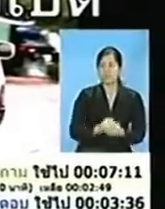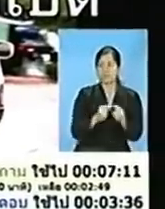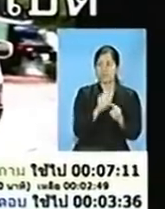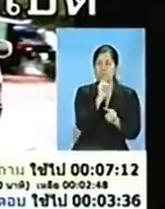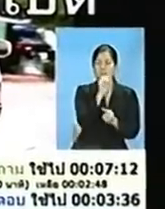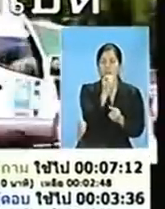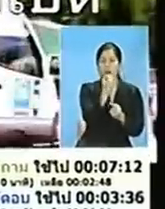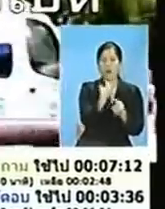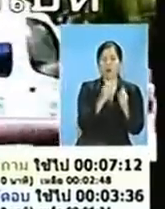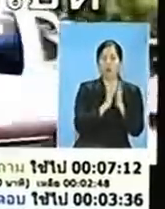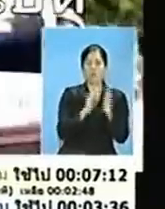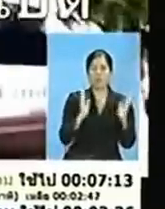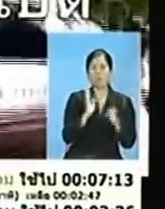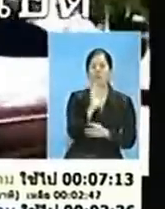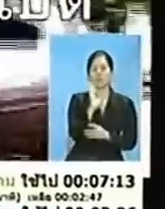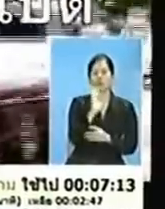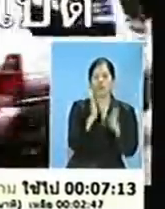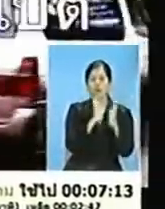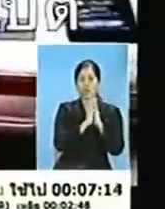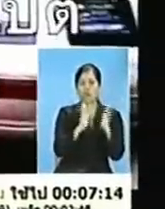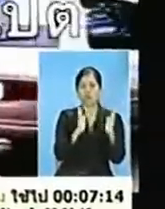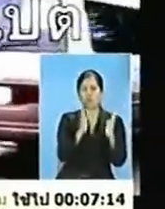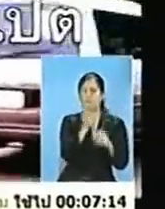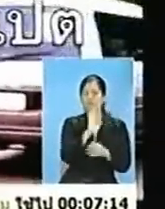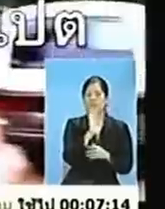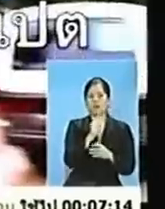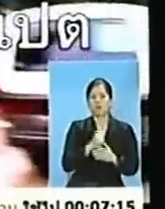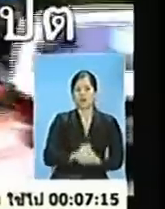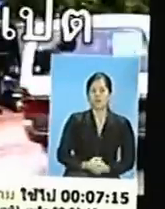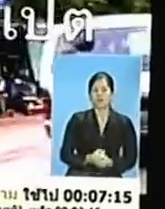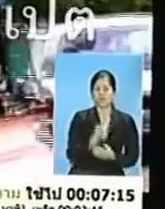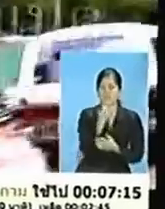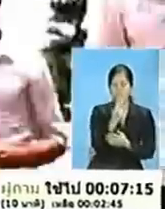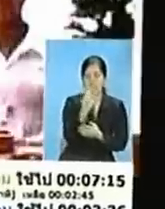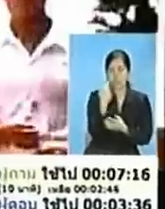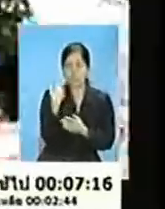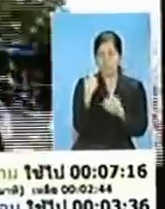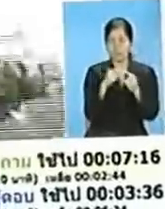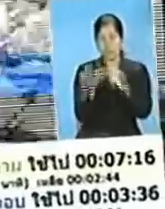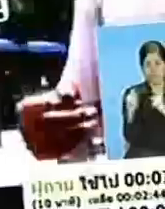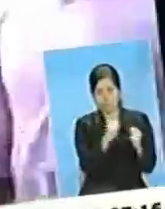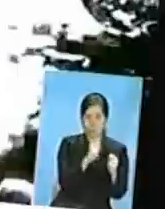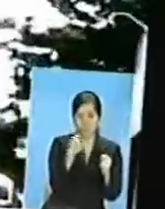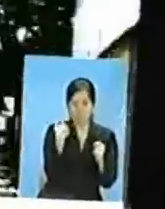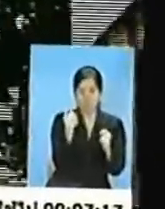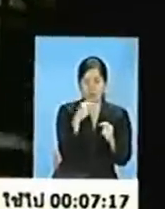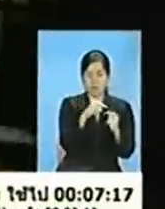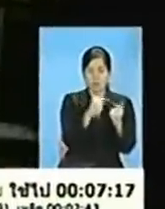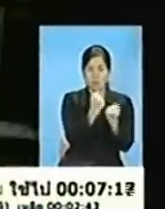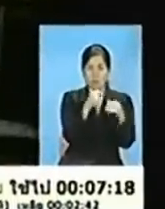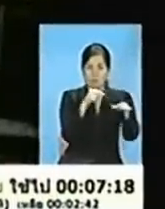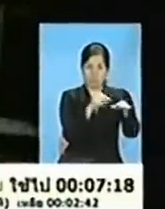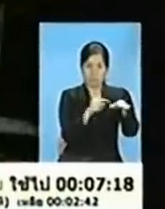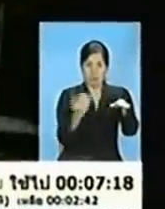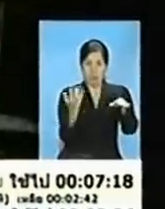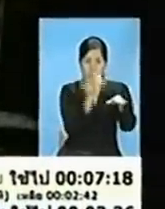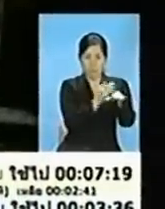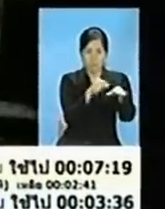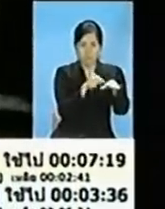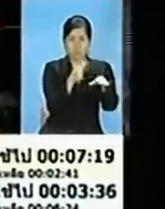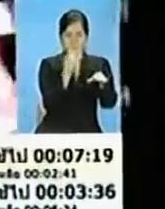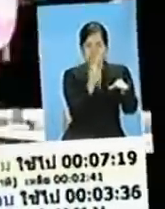ผมฮะผมรับไม่ได้ฮะสตาร์เวกัสรถตู้ใจกลางปอยเปตใช่ไหมครับตำรวจเขมรหรือเปล่าฮ